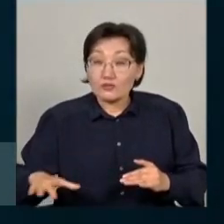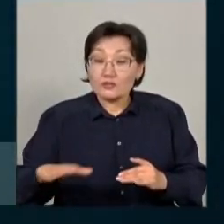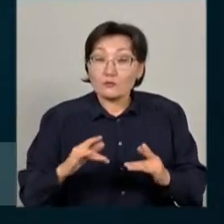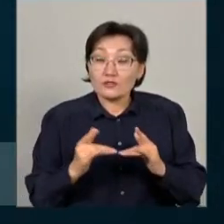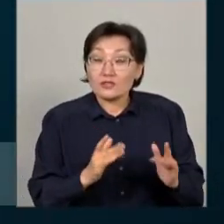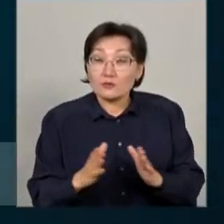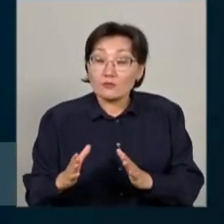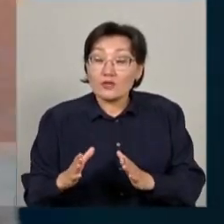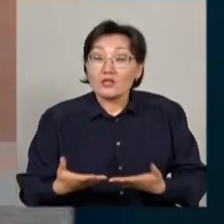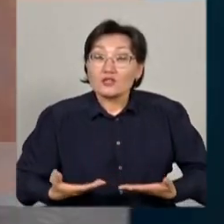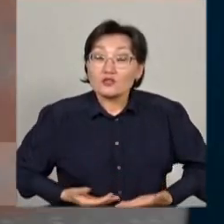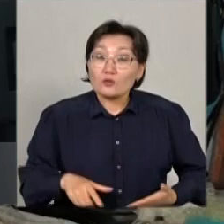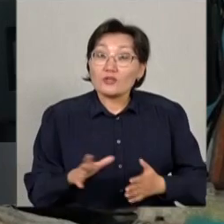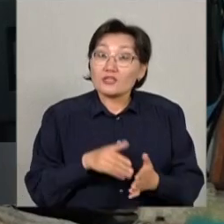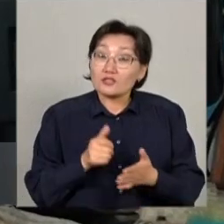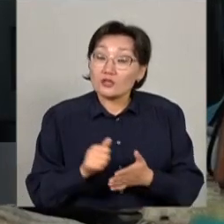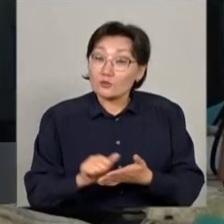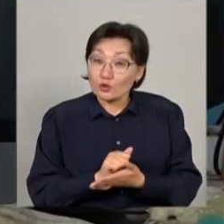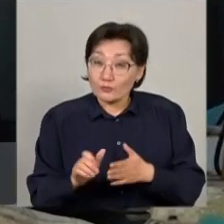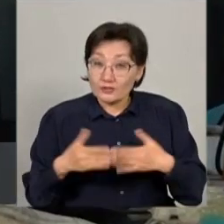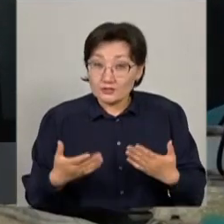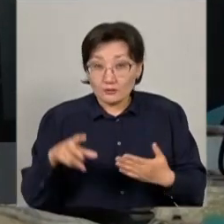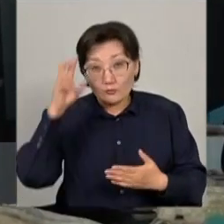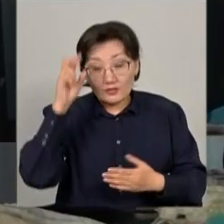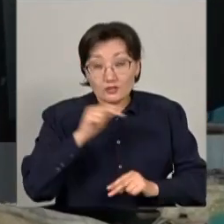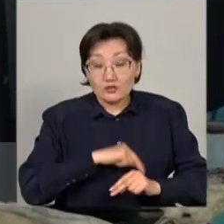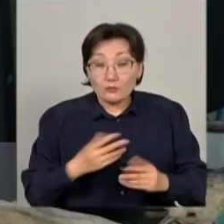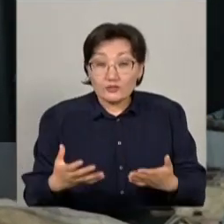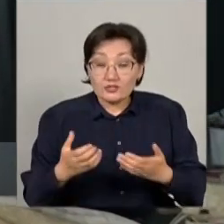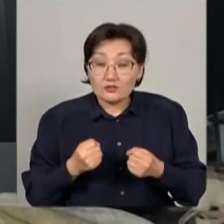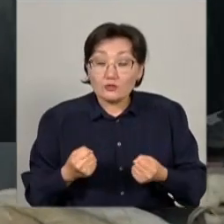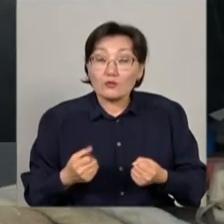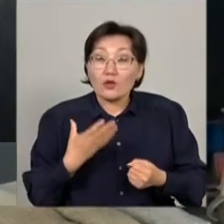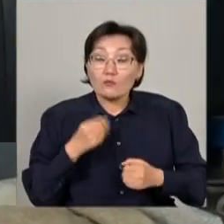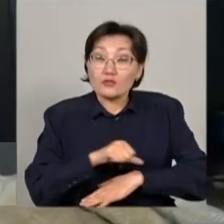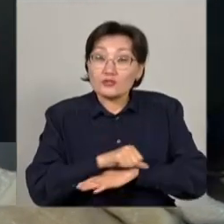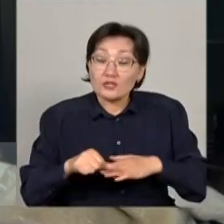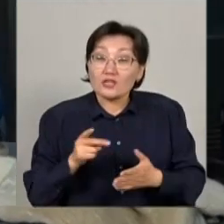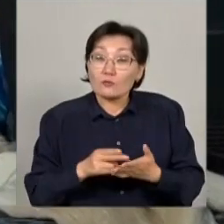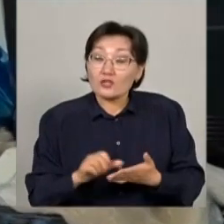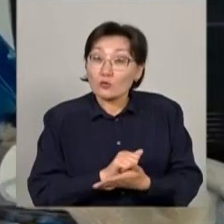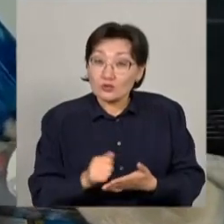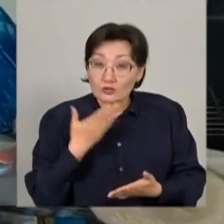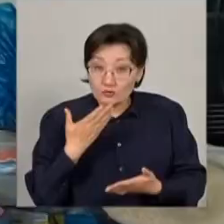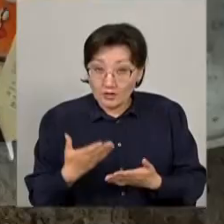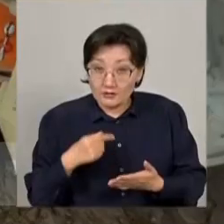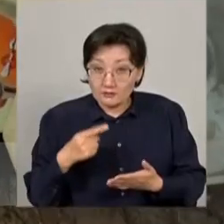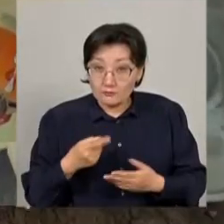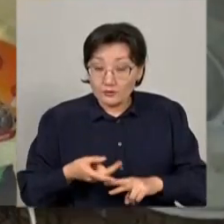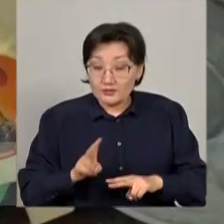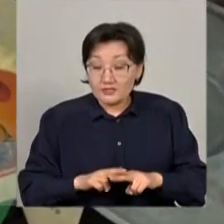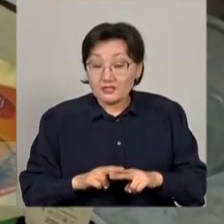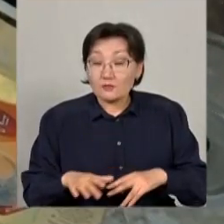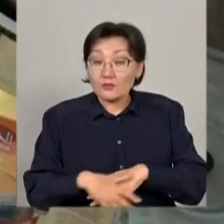тұрғыны әлі күнге дейін құжатсыз жүр. Қандай да бір мемлекеттік қызмет түрін алу үшін тұрғылықты мекенжайды растайтын құжат сұрайды деп налиды. Сондықтан